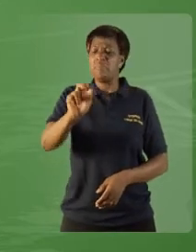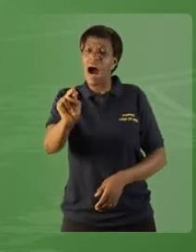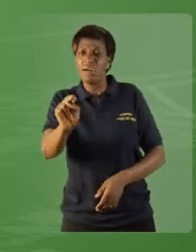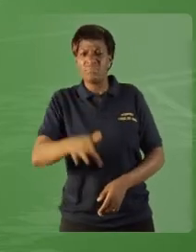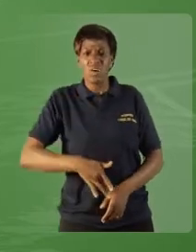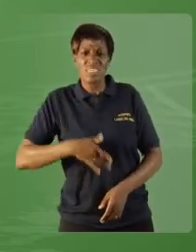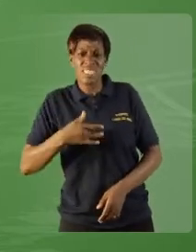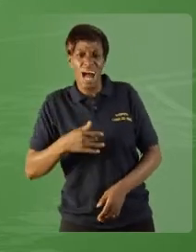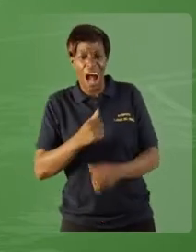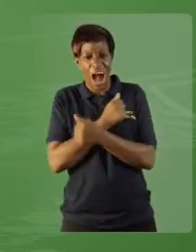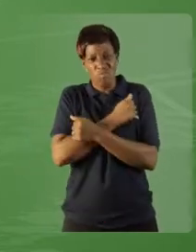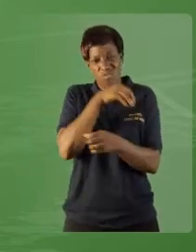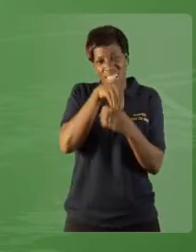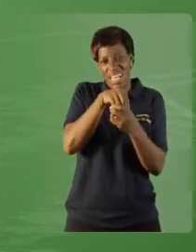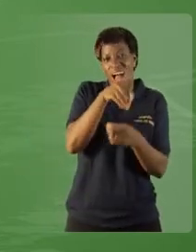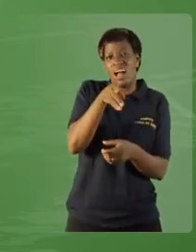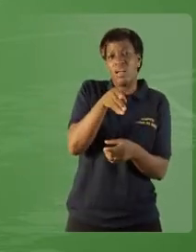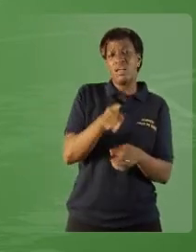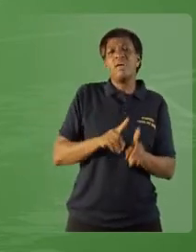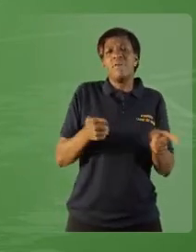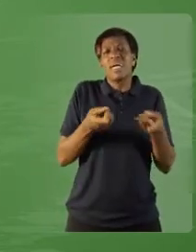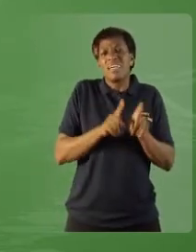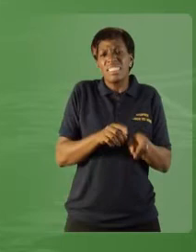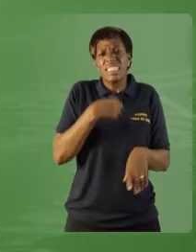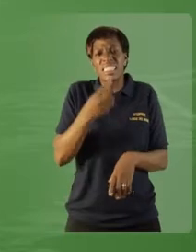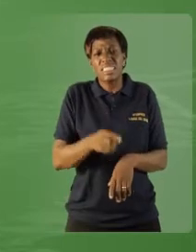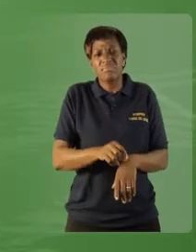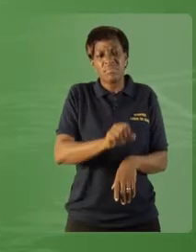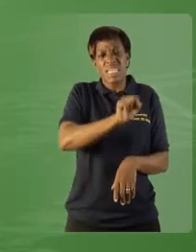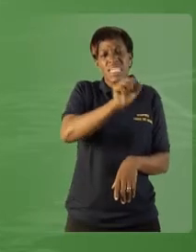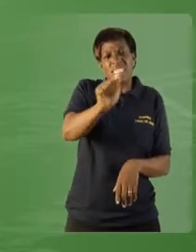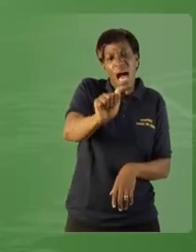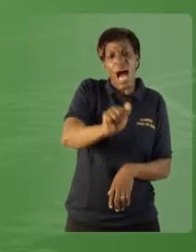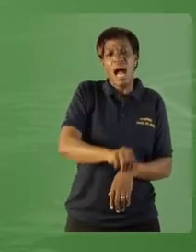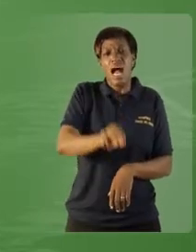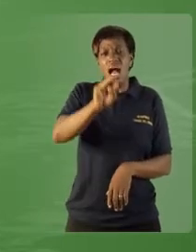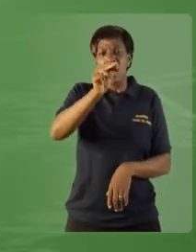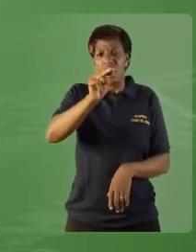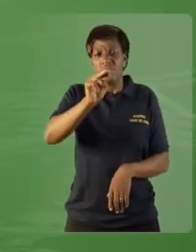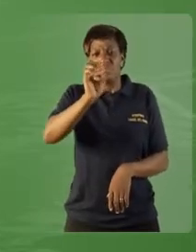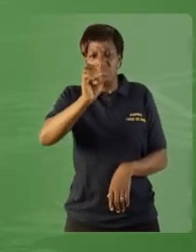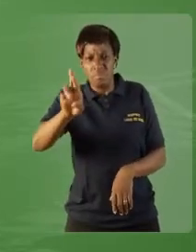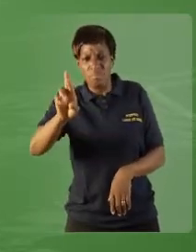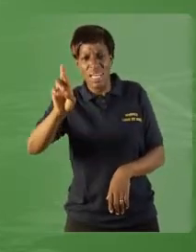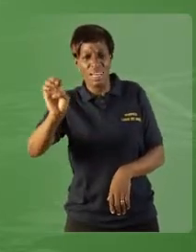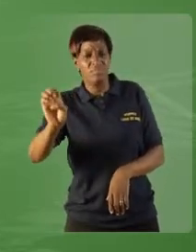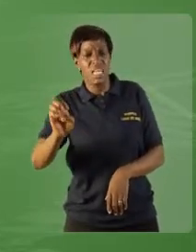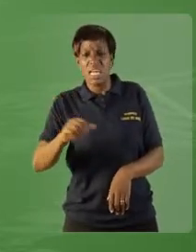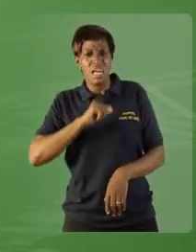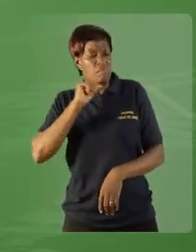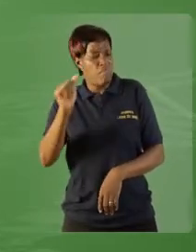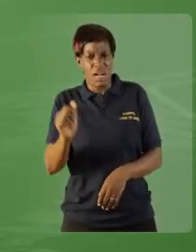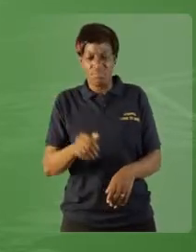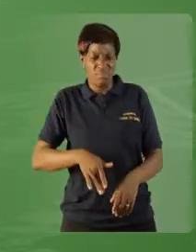j'établis une certaine affection. Mais quand je dis tout simplement « sa mère », il n'y a aucune affection qui